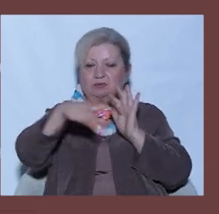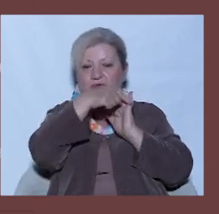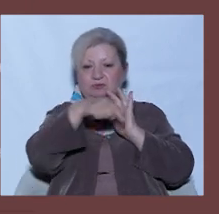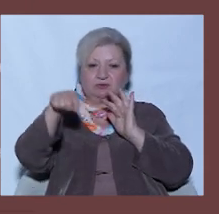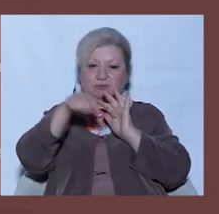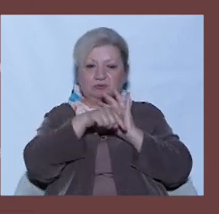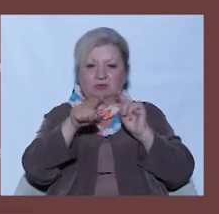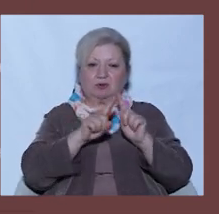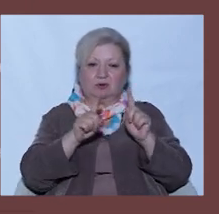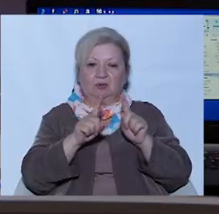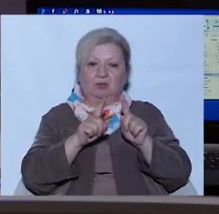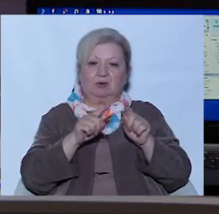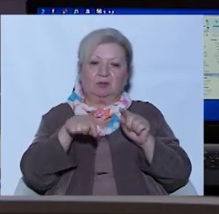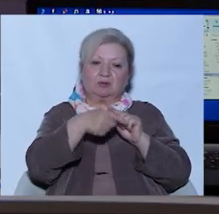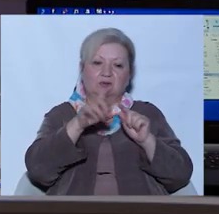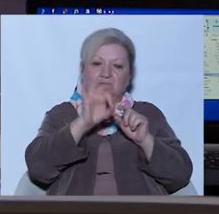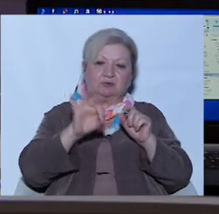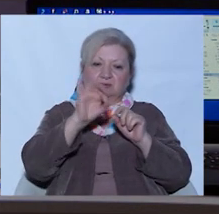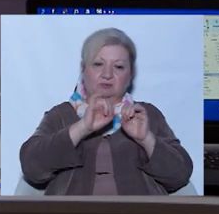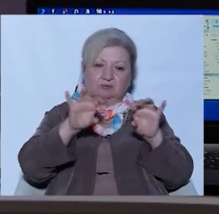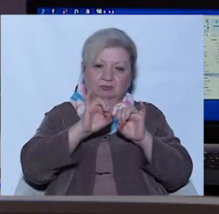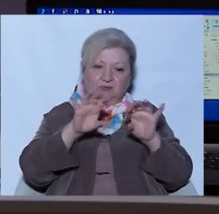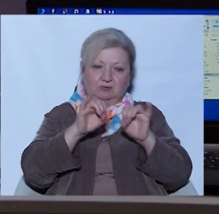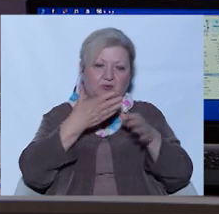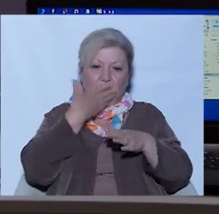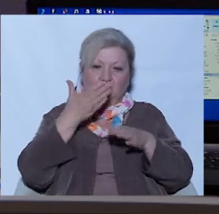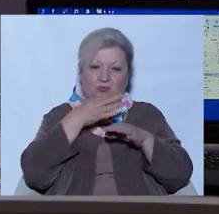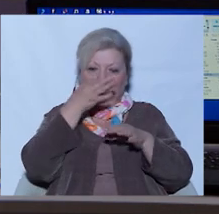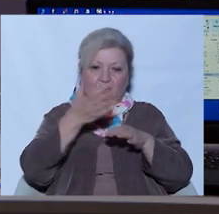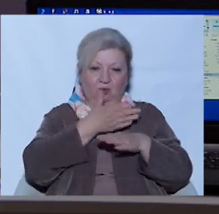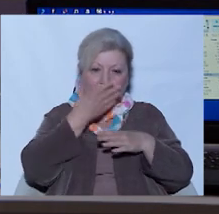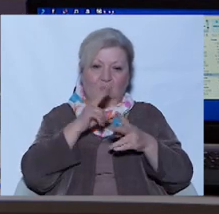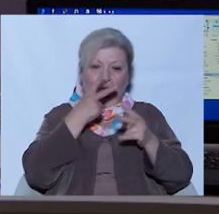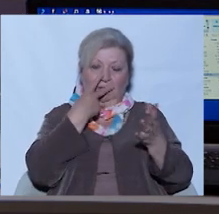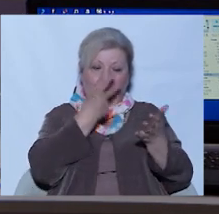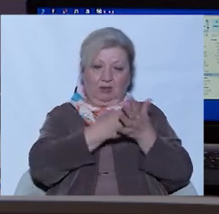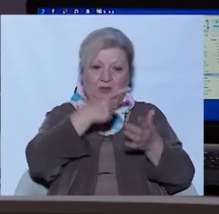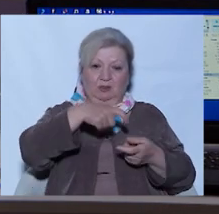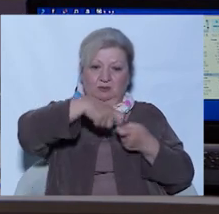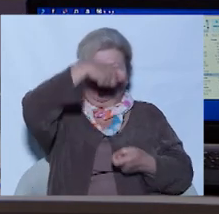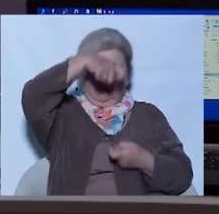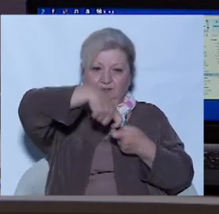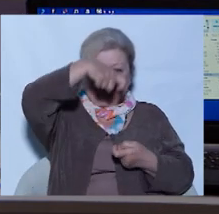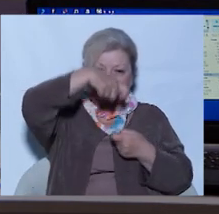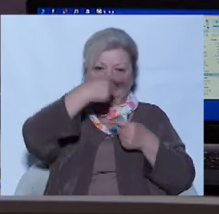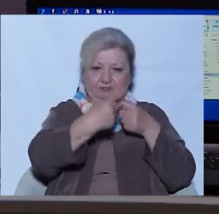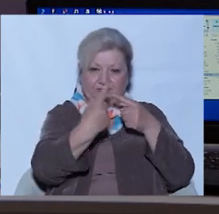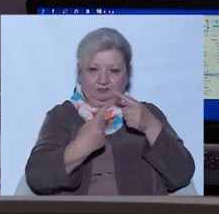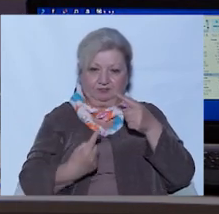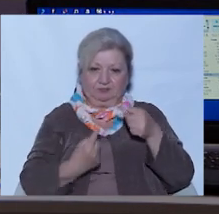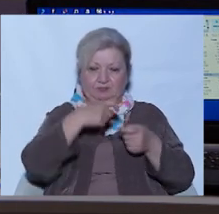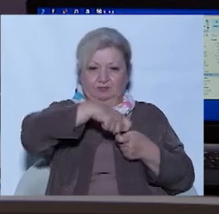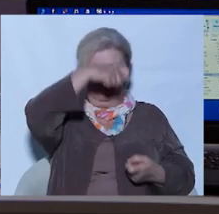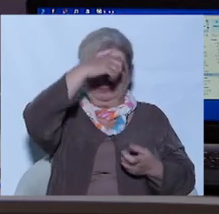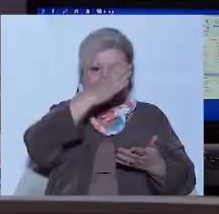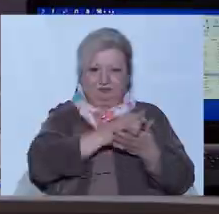ჯერ არხევებზეა საუბარი, არ მithkავს, მაგრამ შევხედოთ, აგერ გვაქვს ზამბარა კიდე. იგივე,